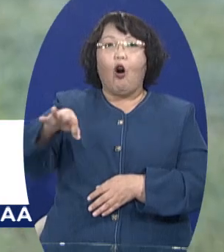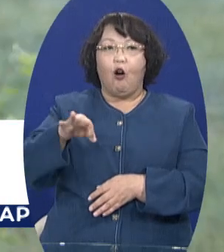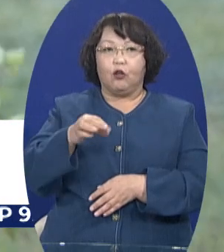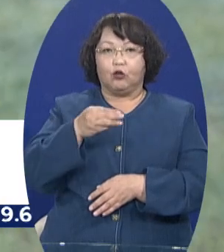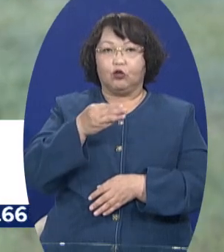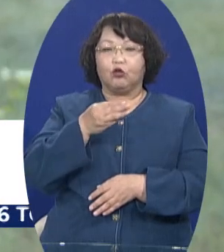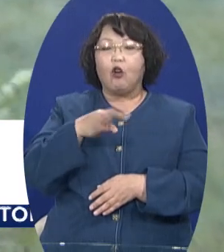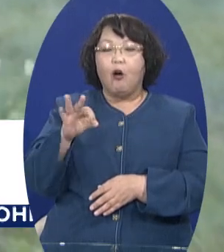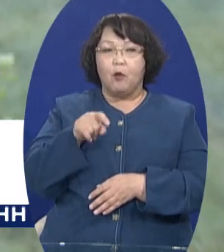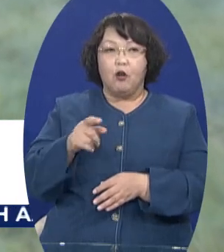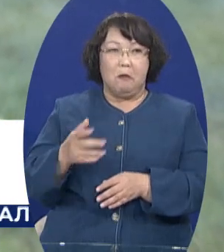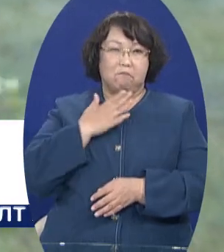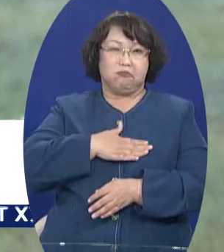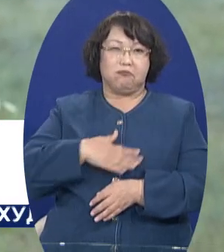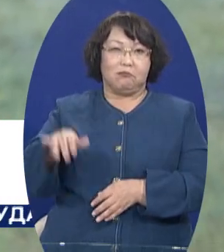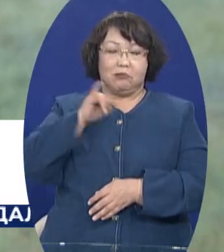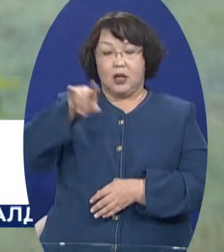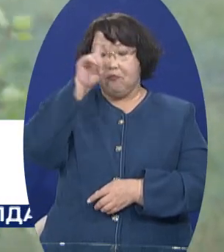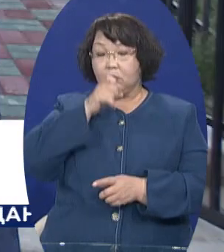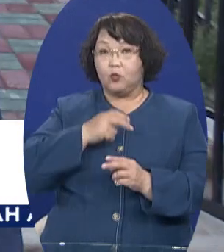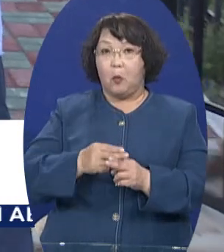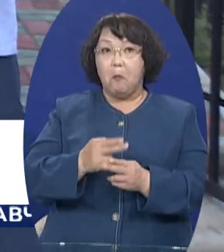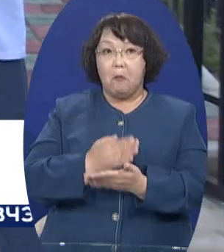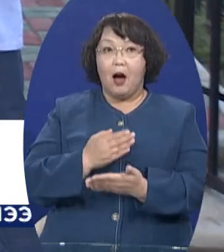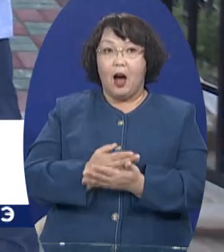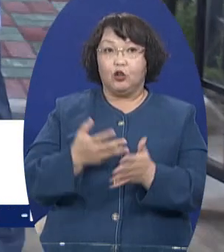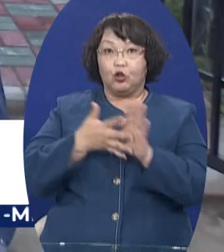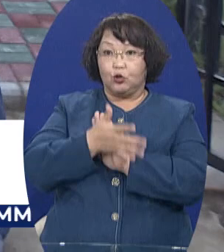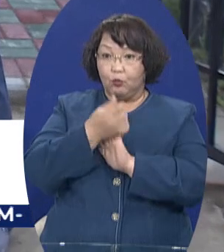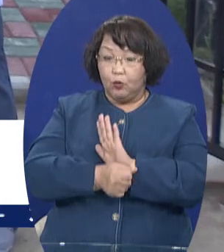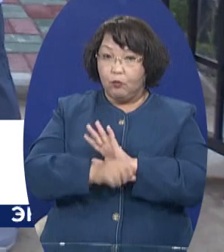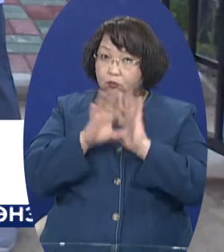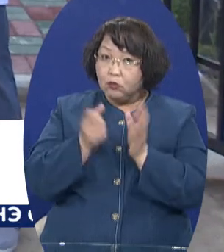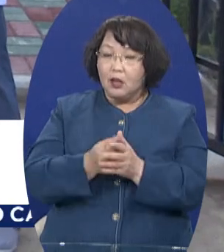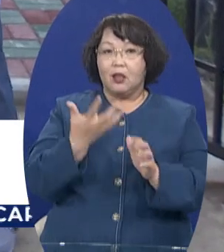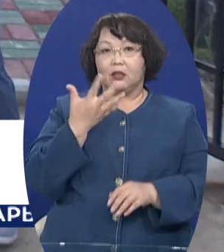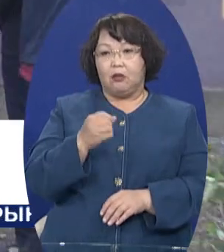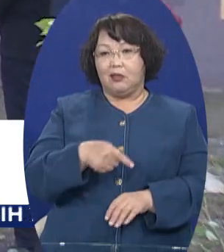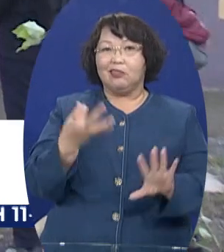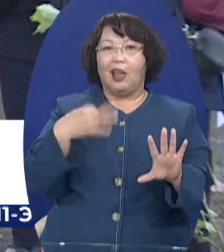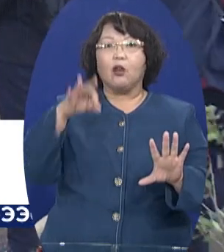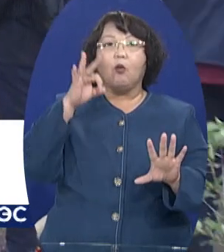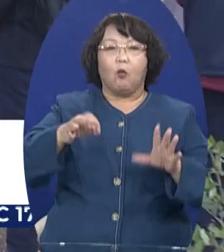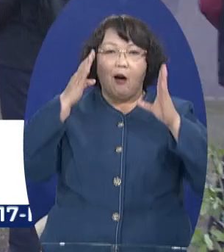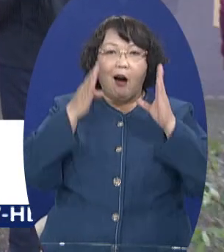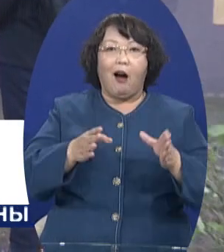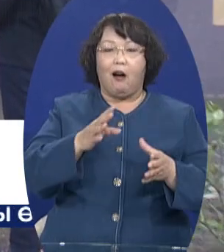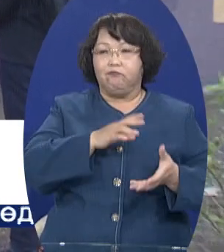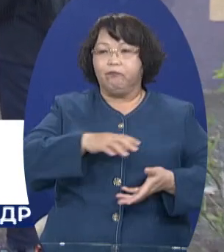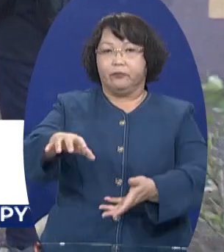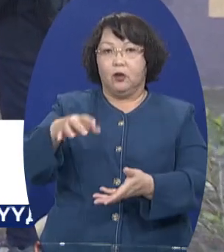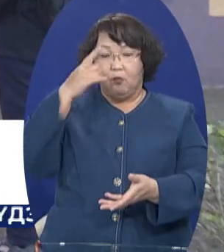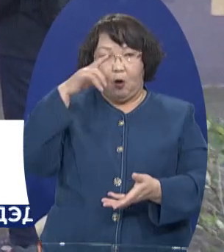улс орнууд эрүүл мэндийн анхан шатны тусламж үйлчилгээндээ нийт төсвийнхөө 50-80% тусгадаг бол Монголд уруугаар арсан